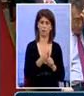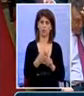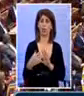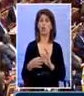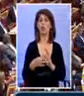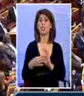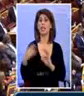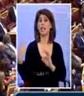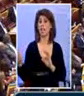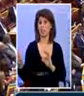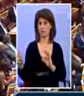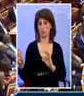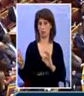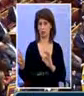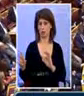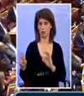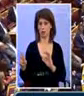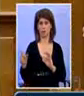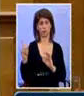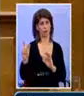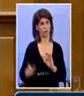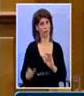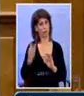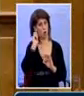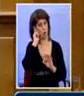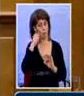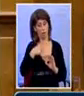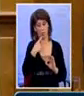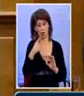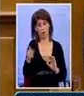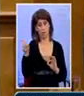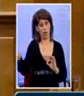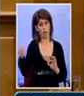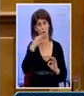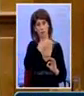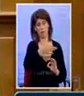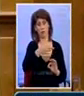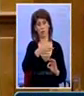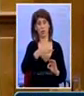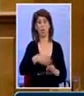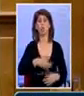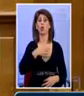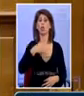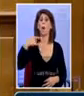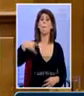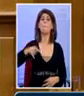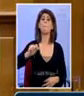σας. Δεν τον ονομάτισα εγώ, εσείς τον ονοματίσατε. Τον κύριο Παπαστάβου.